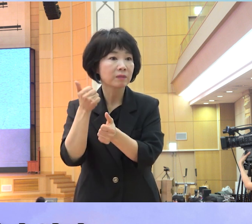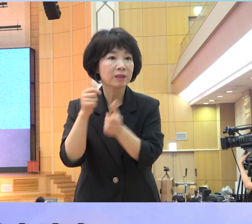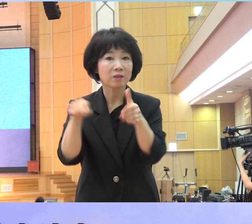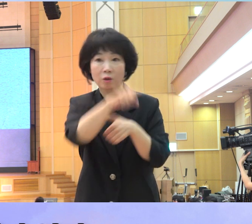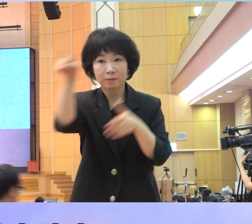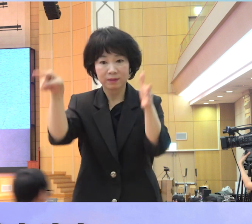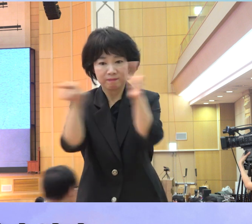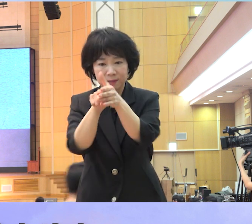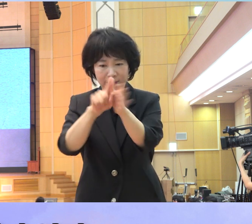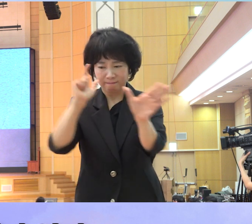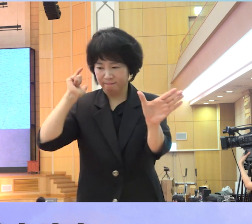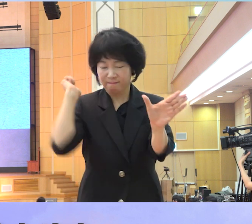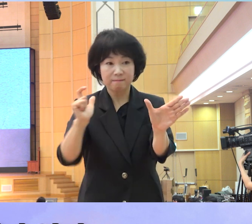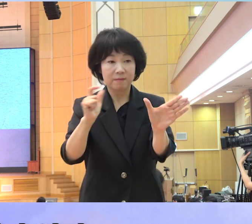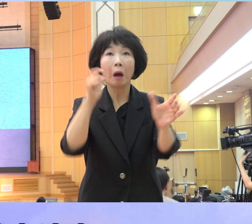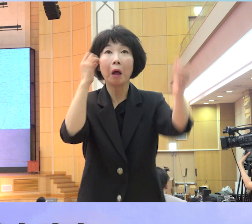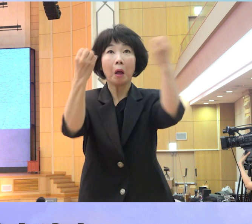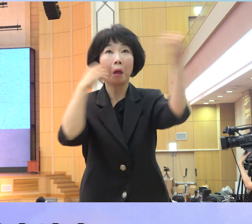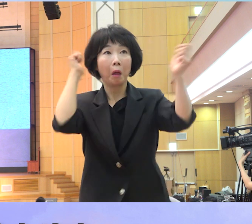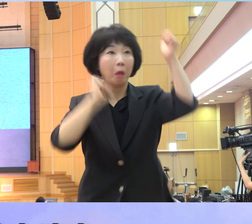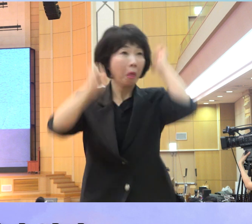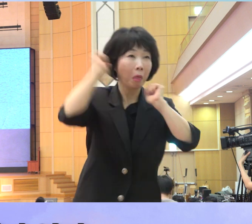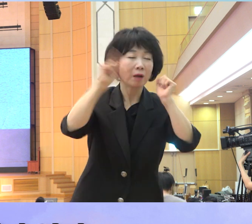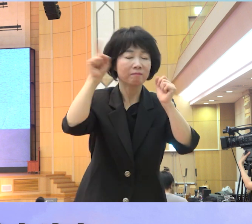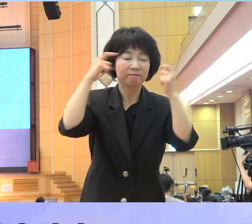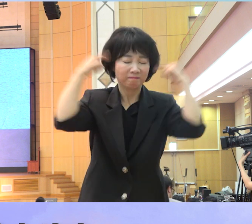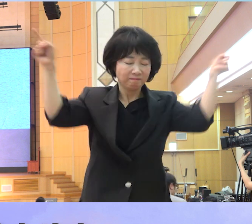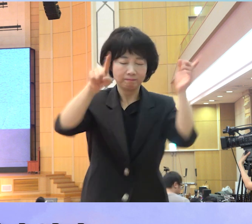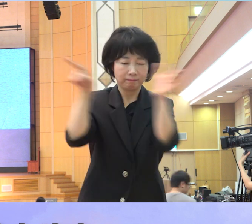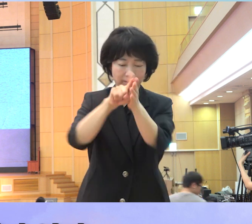견고하며 흔들리지 말며. 할렐루야.